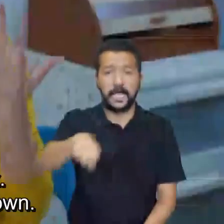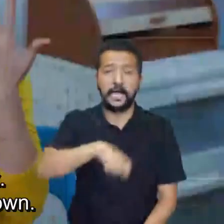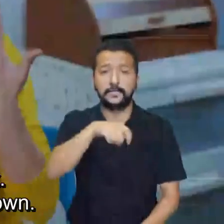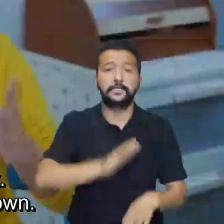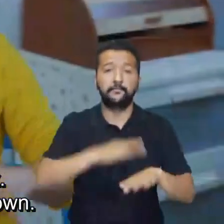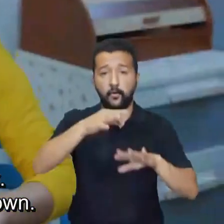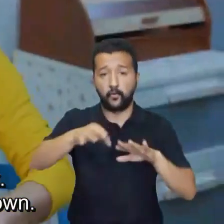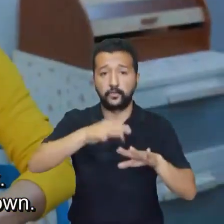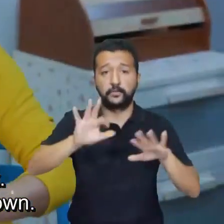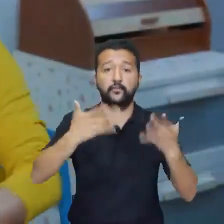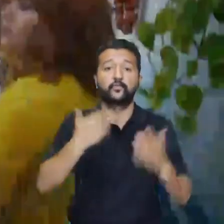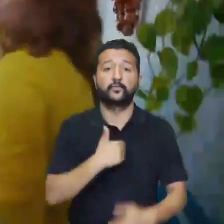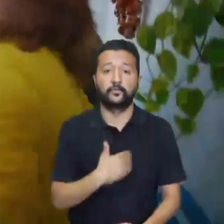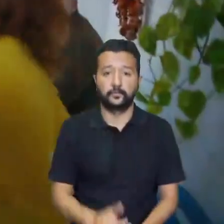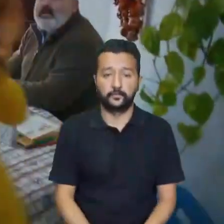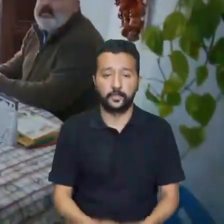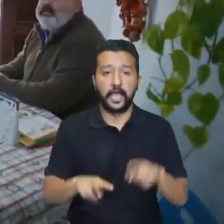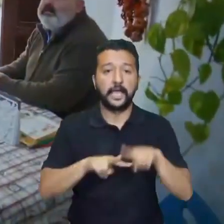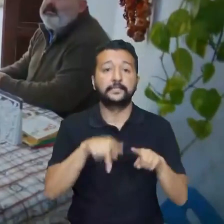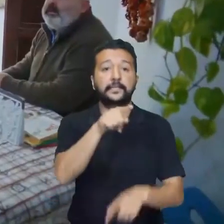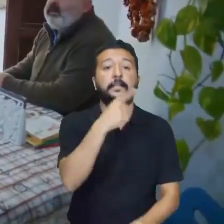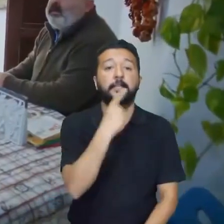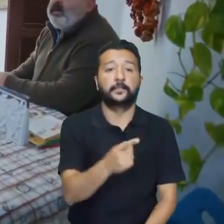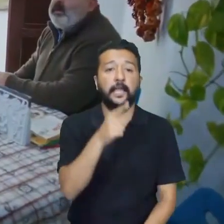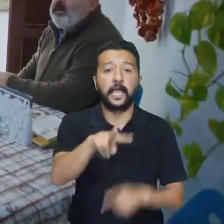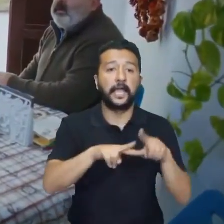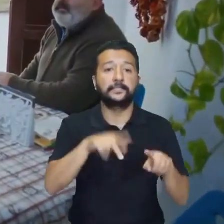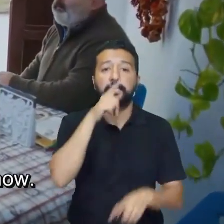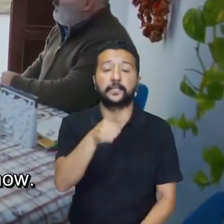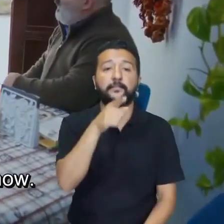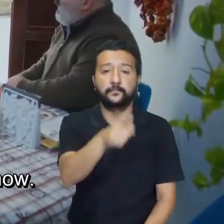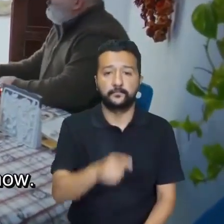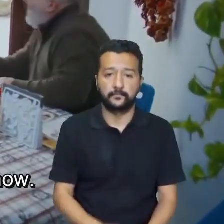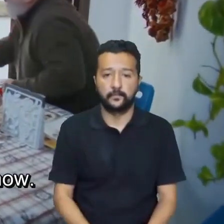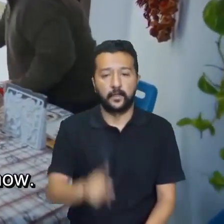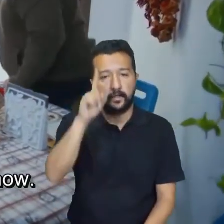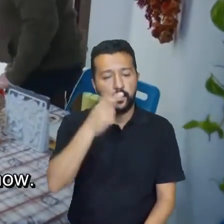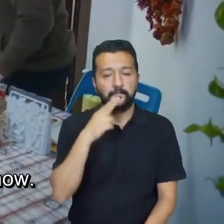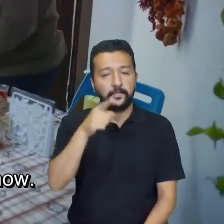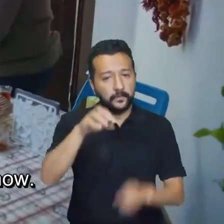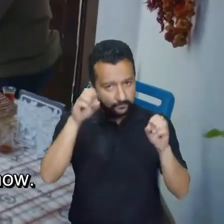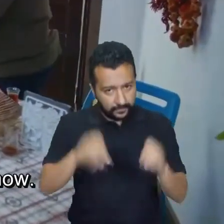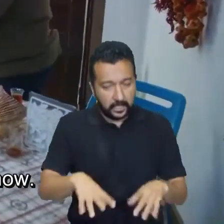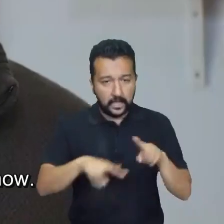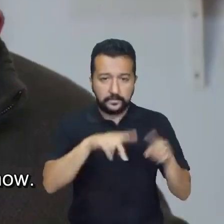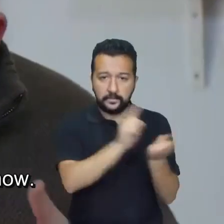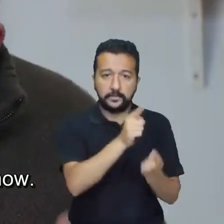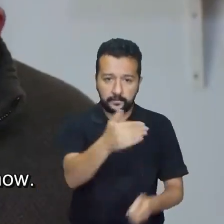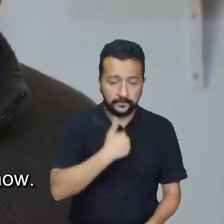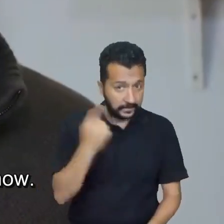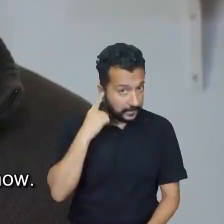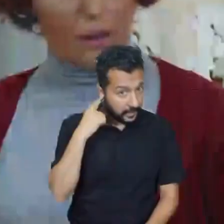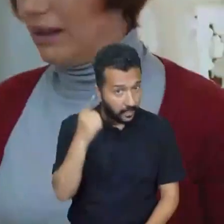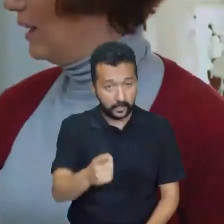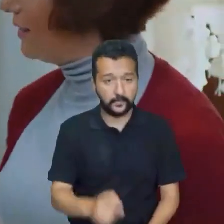karıştıramam. Ojelerim bozuluyor. Ayşen diyorum. Ayşen. Ya abla bırak şimdi Ayşen'i. Sen bizi